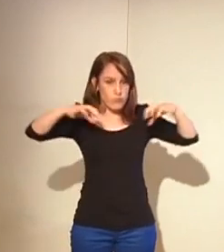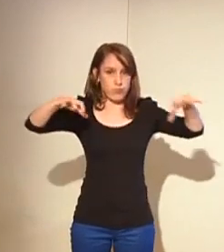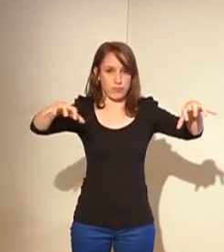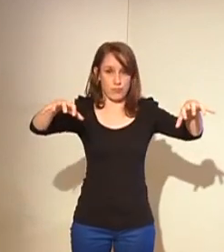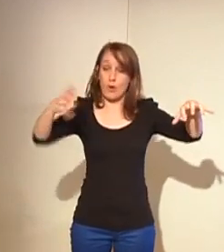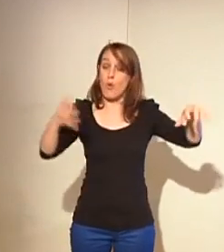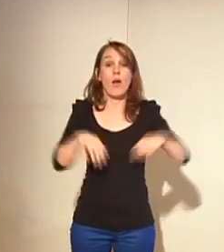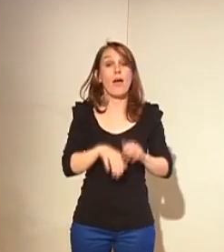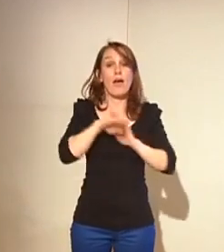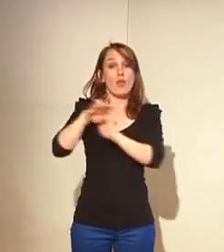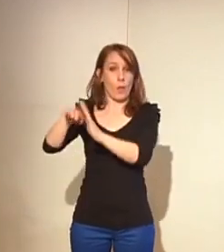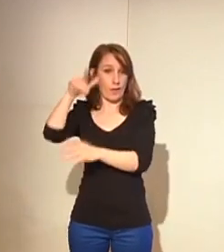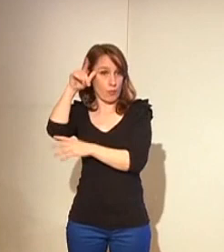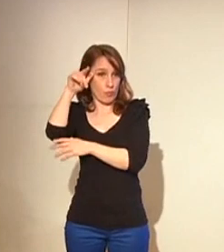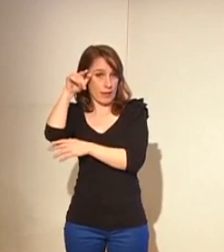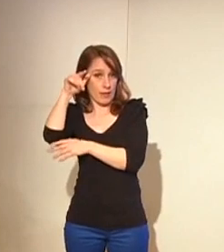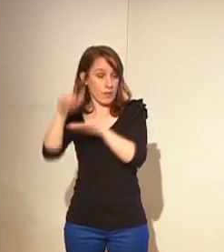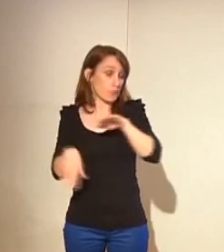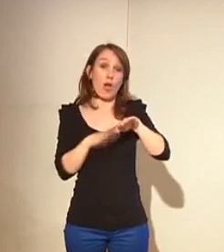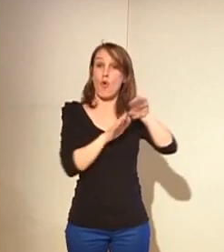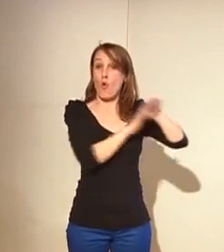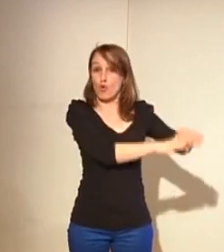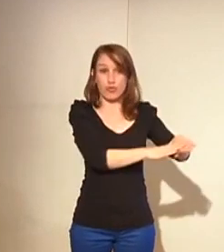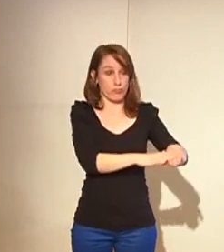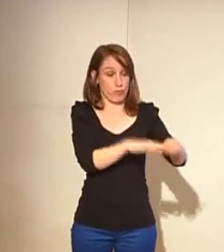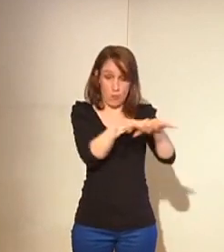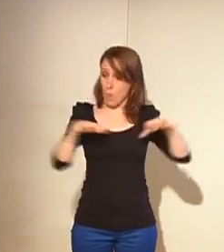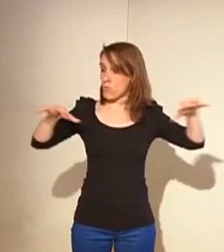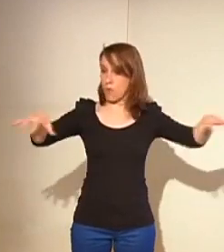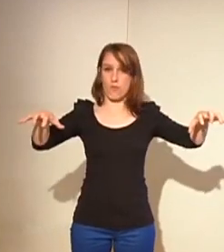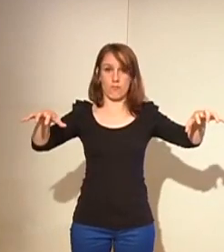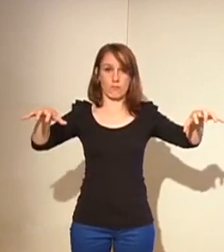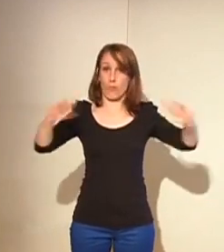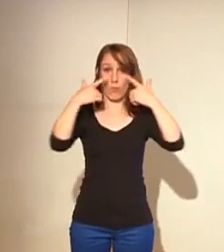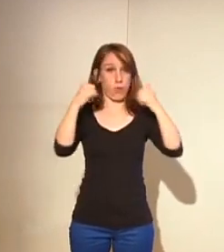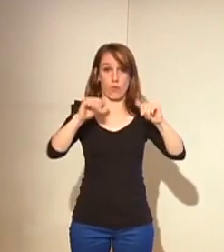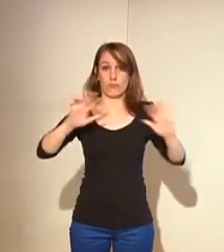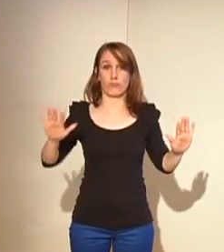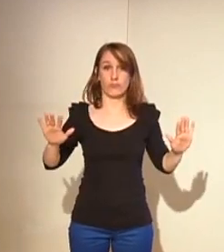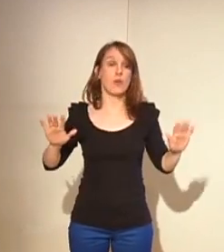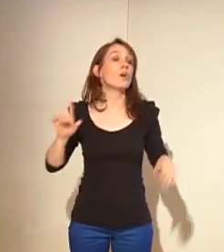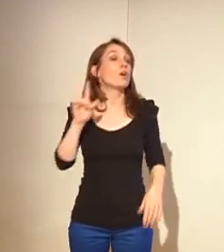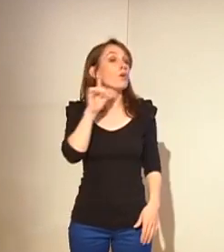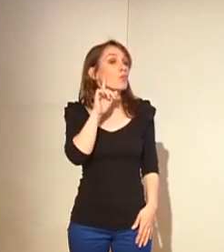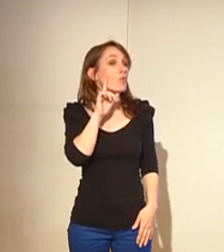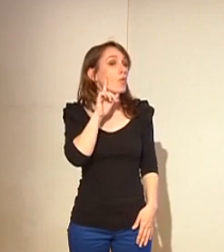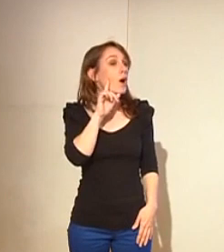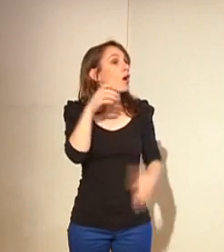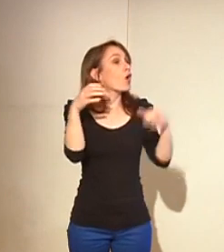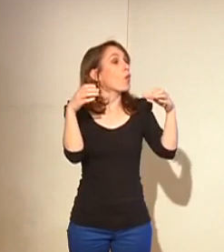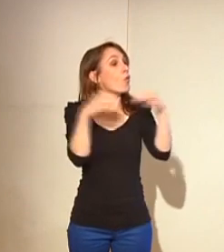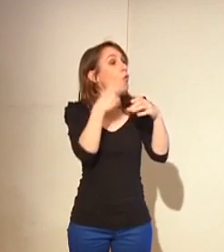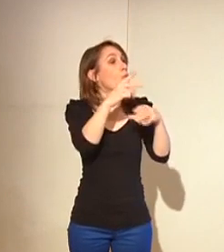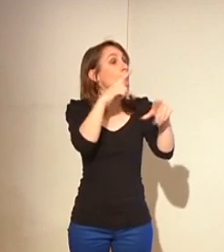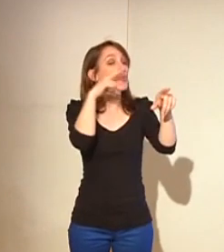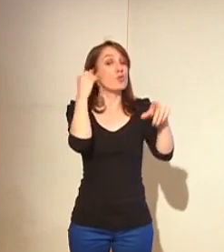la droite républicaine et d'un autre la gauche puisque le groupe que préside monsieur Safar a fait le choix de